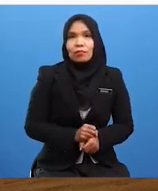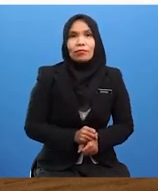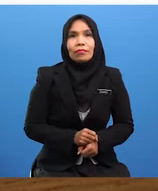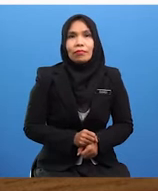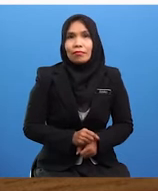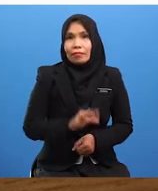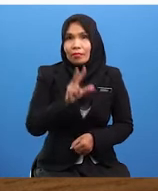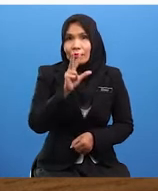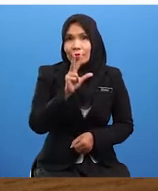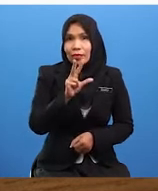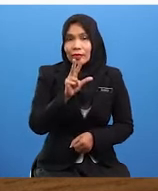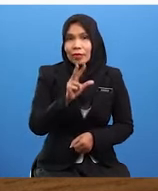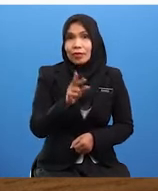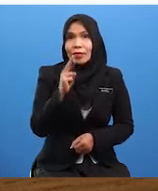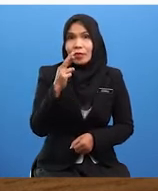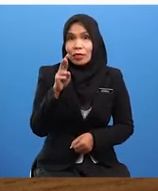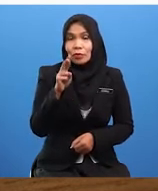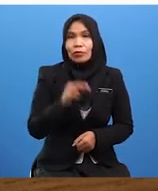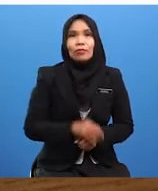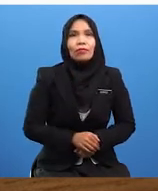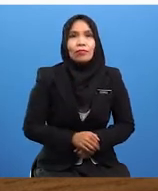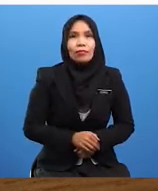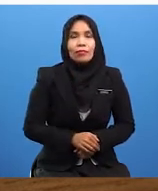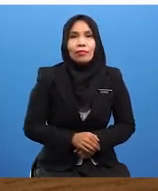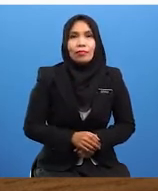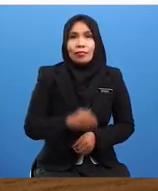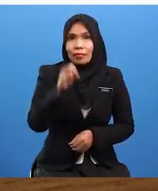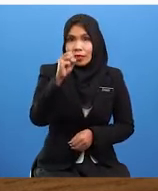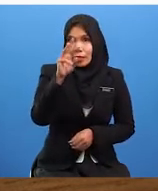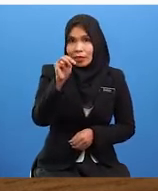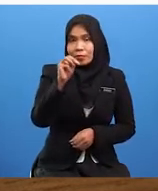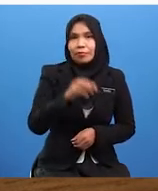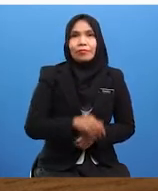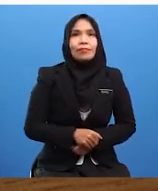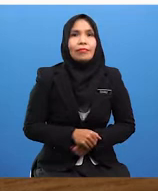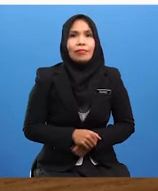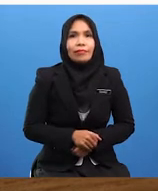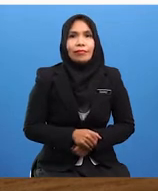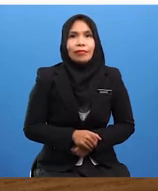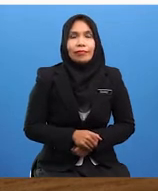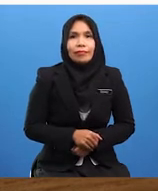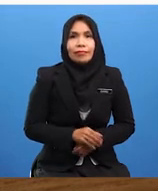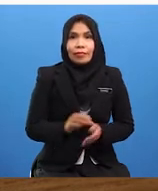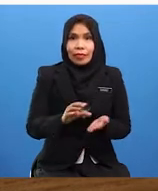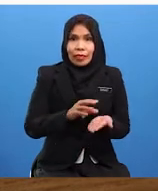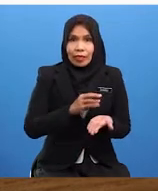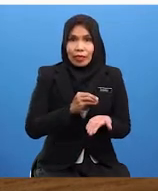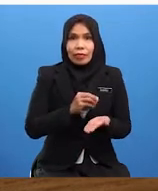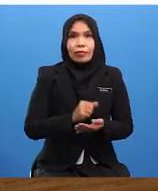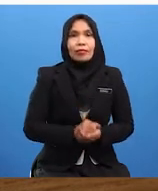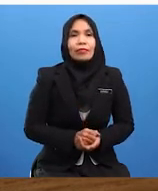Sumeria dengan salinan imej kulit kerang di atas tanah liat yang berbentuk empat